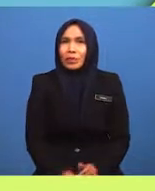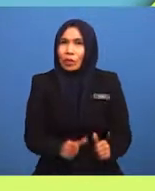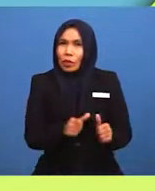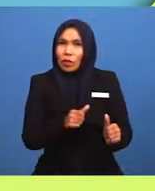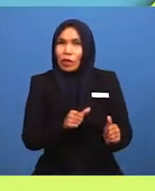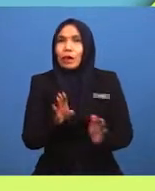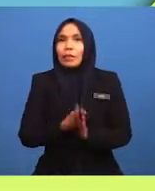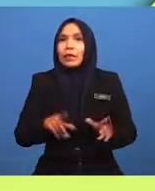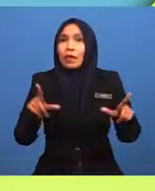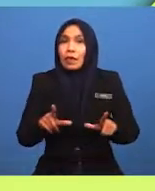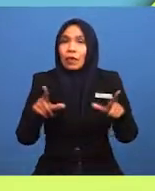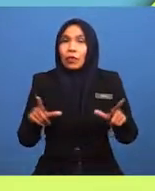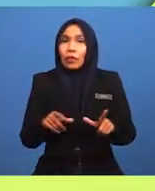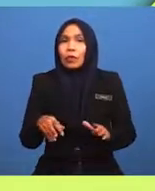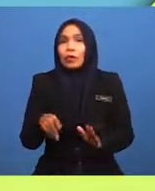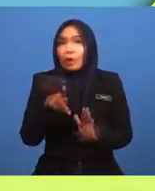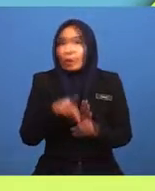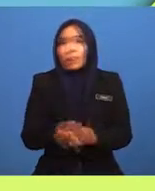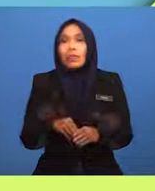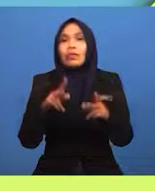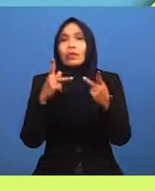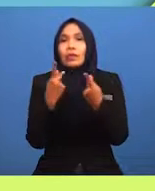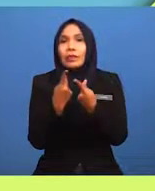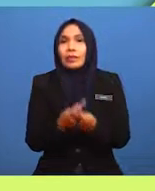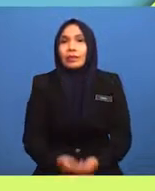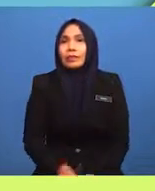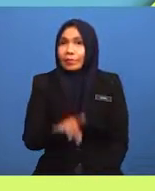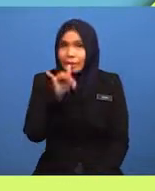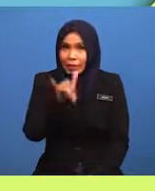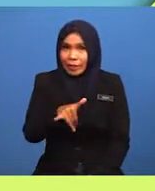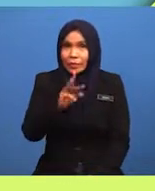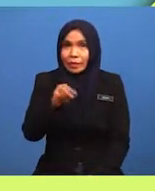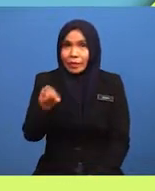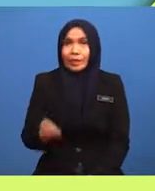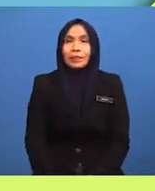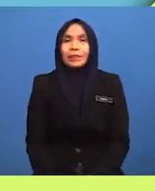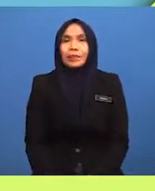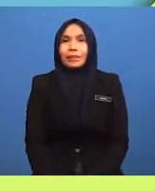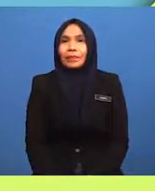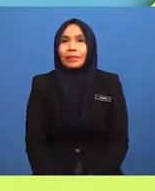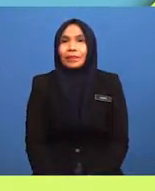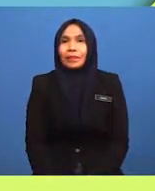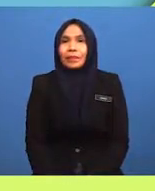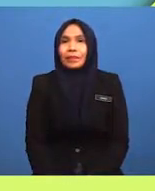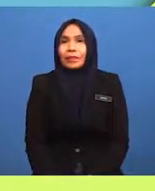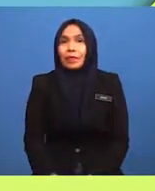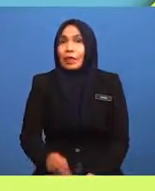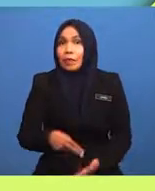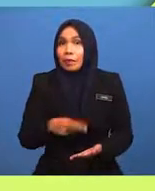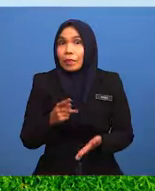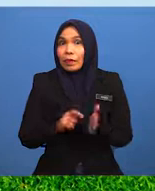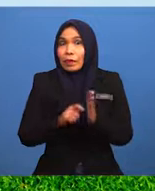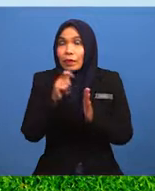berlaku pergaduhan dalam keluarga. Ya murid-murid, sikap hemat tinggi dalam